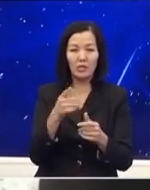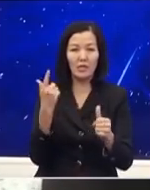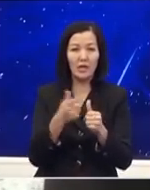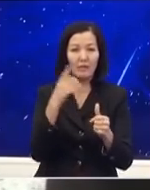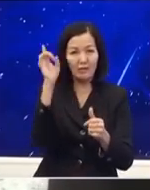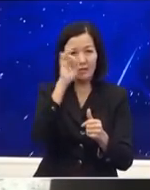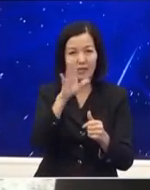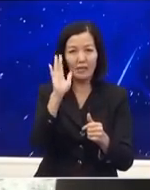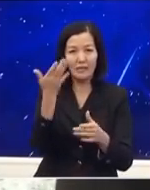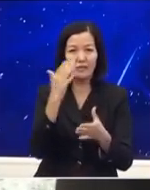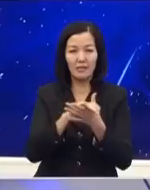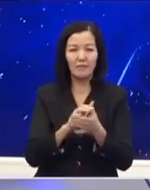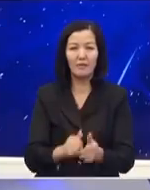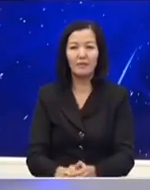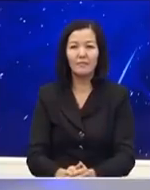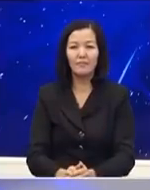деп ойлаймын. Танытамыз.